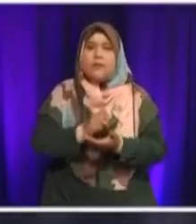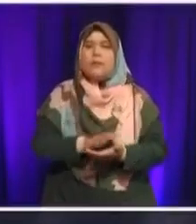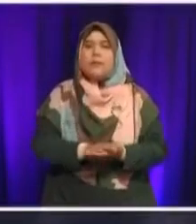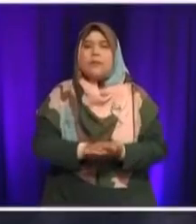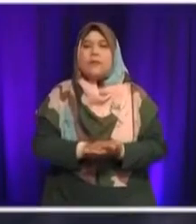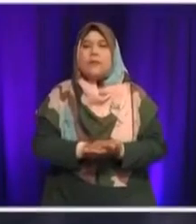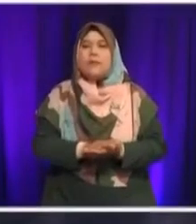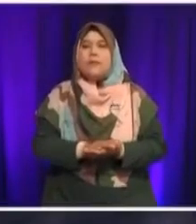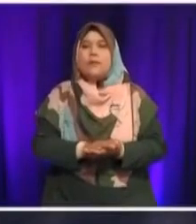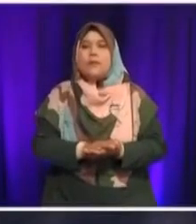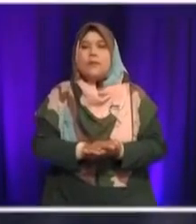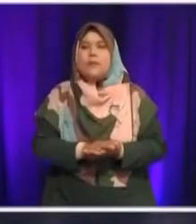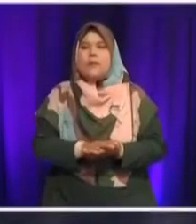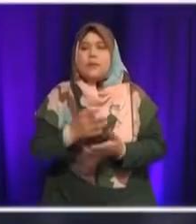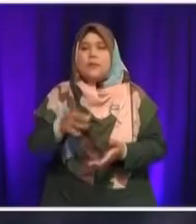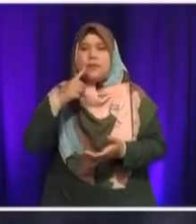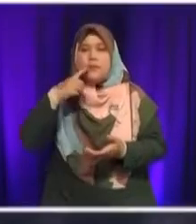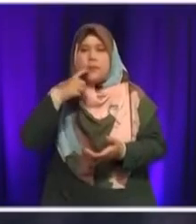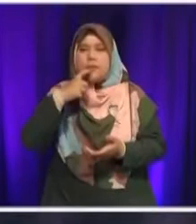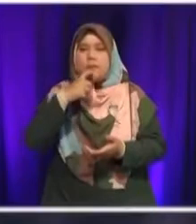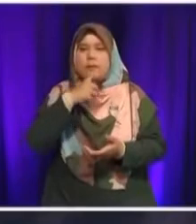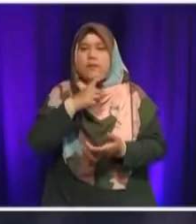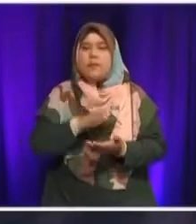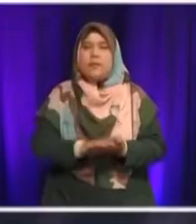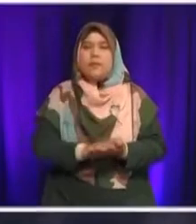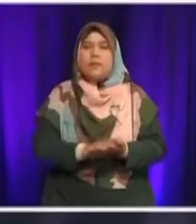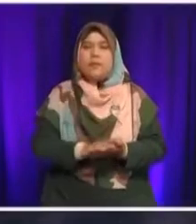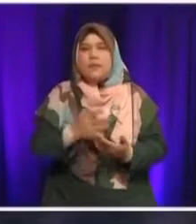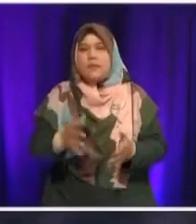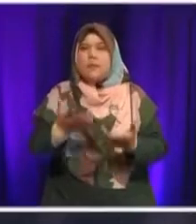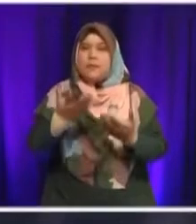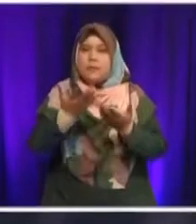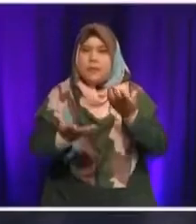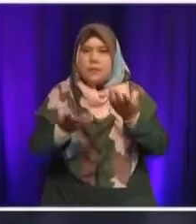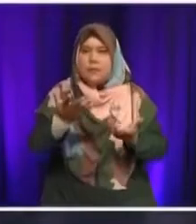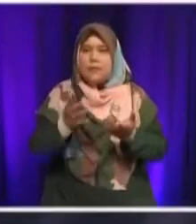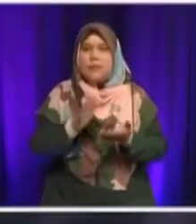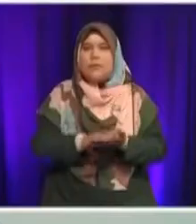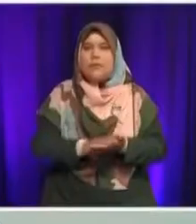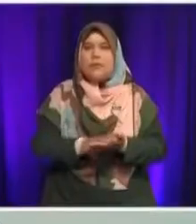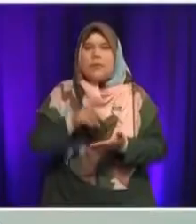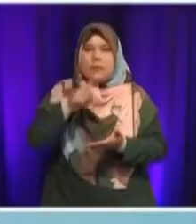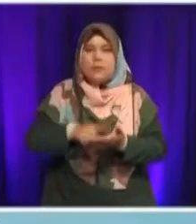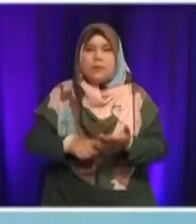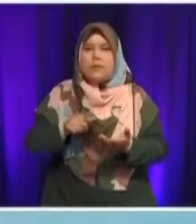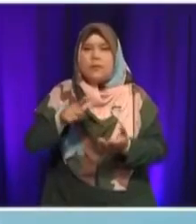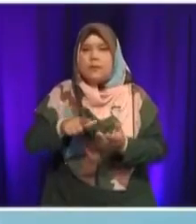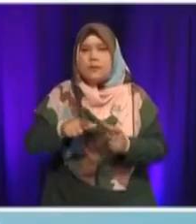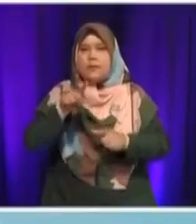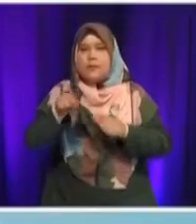yaitu Beti beras inilah dan kita udah menimbang semua bahan mentah Apa langkah selanjutnya adalah